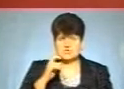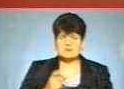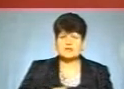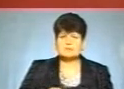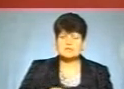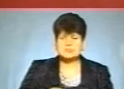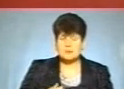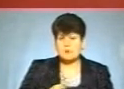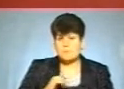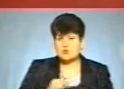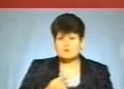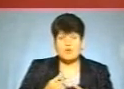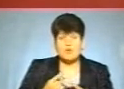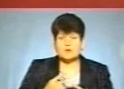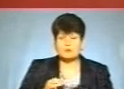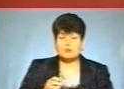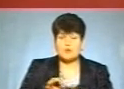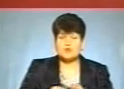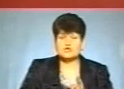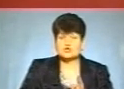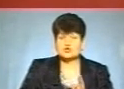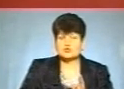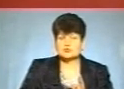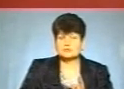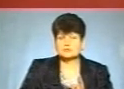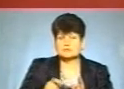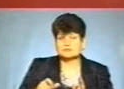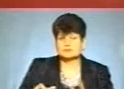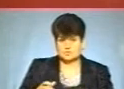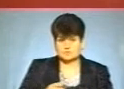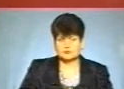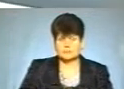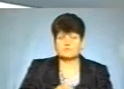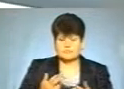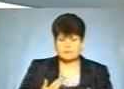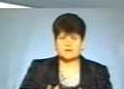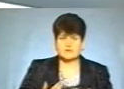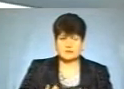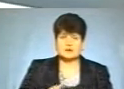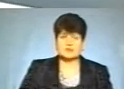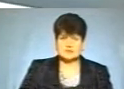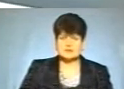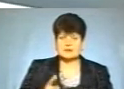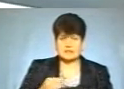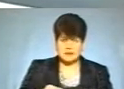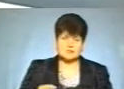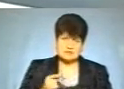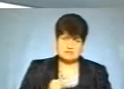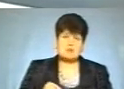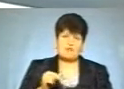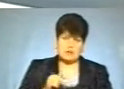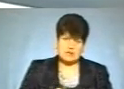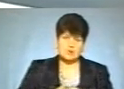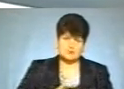адміністрації, тобто ми можемо говорити про 600 одиниць скорочень? Так, звичайно, ці дані також співпадають, я б сказав, з